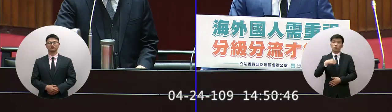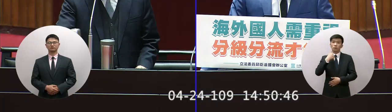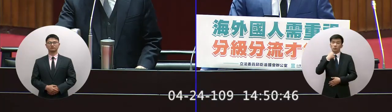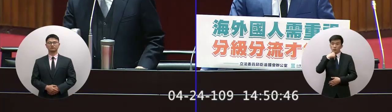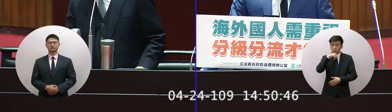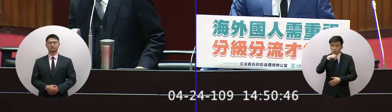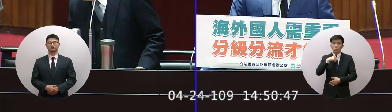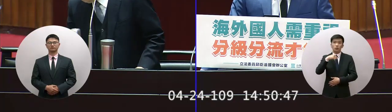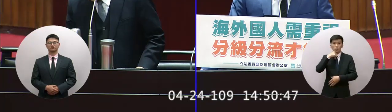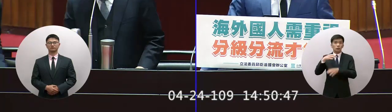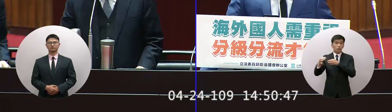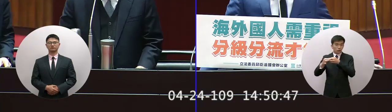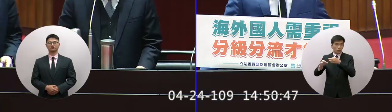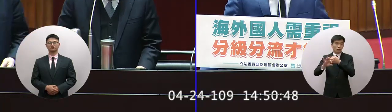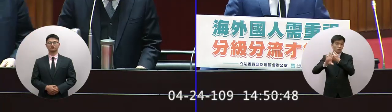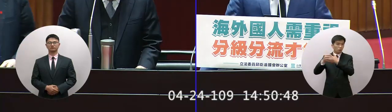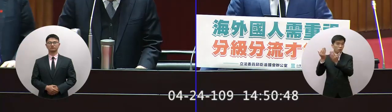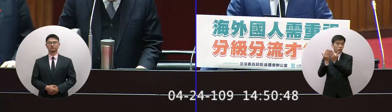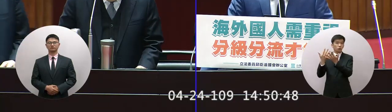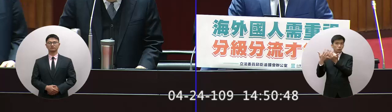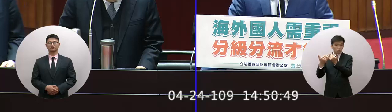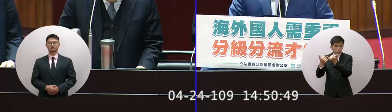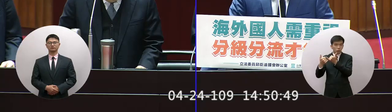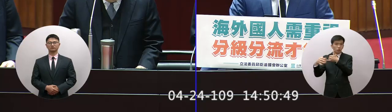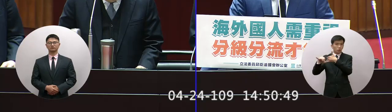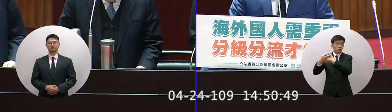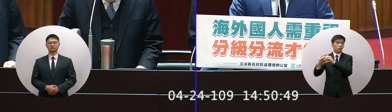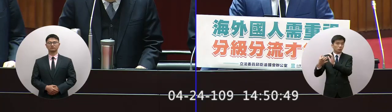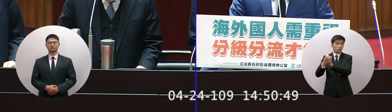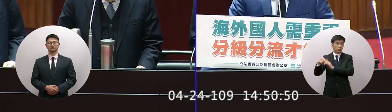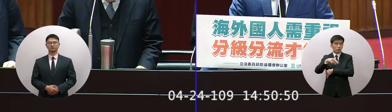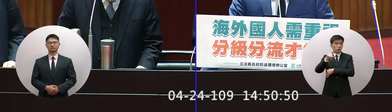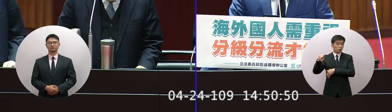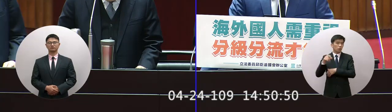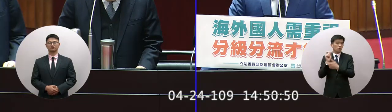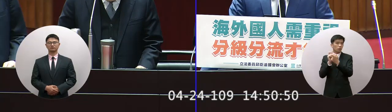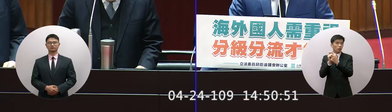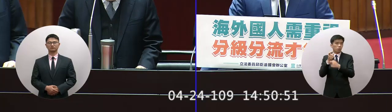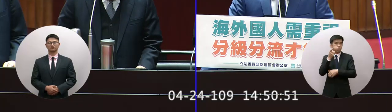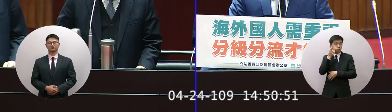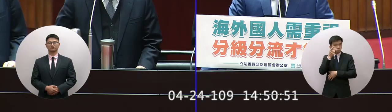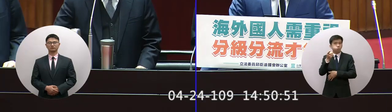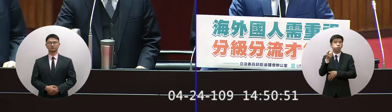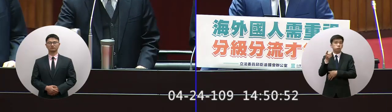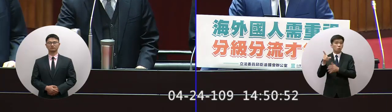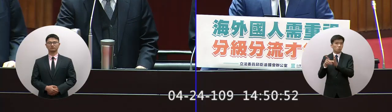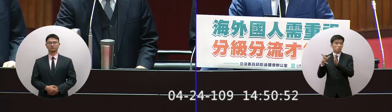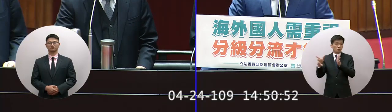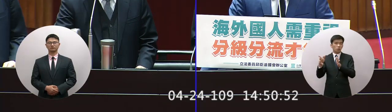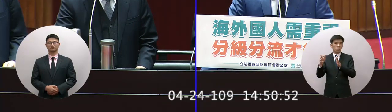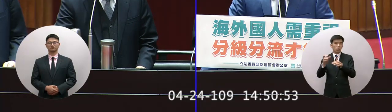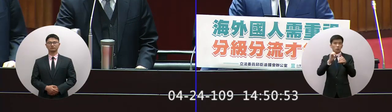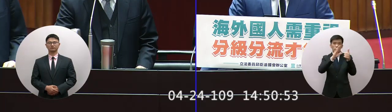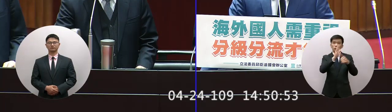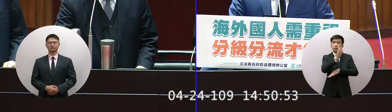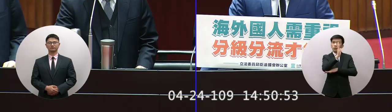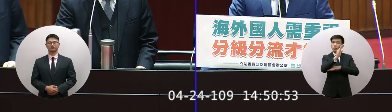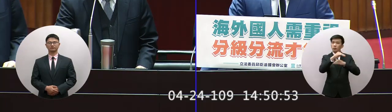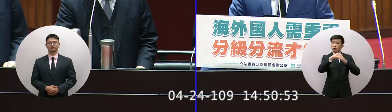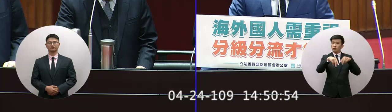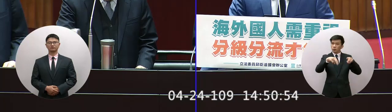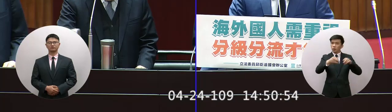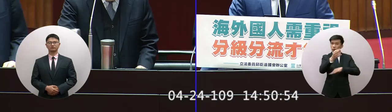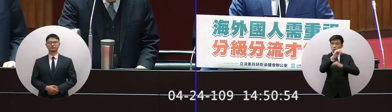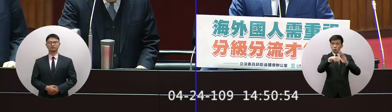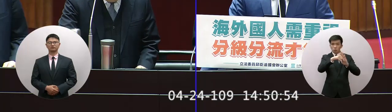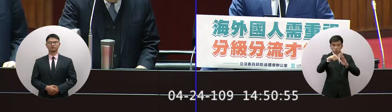括台商留学生还有这些眷属，其实在这一个多月来一直跟这个行政院还有包括指挥中心提出